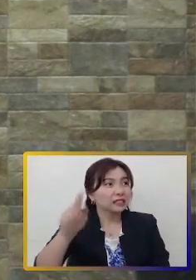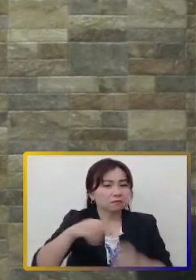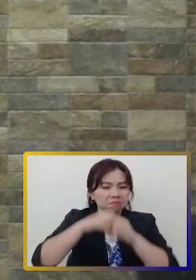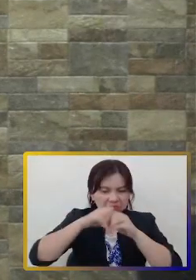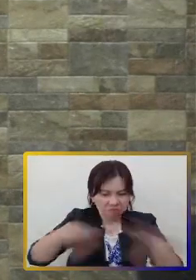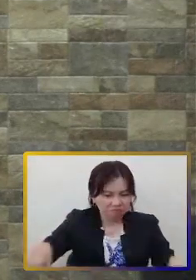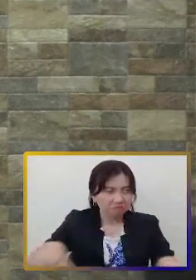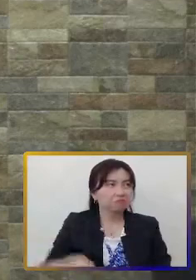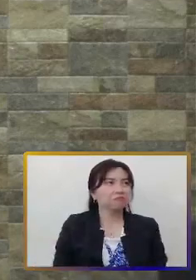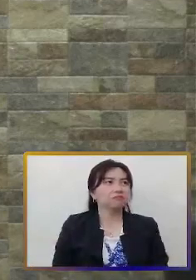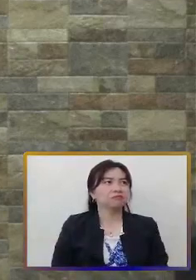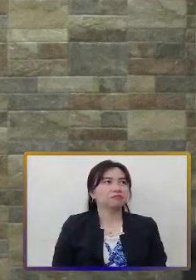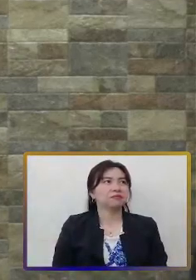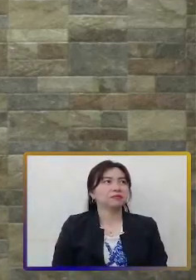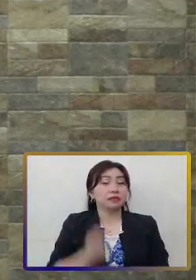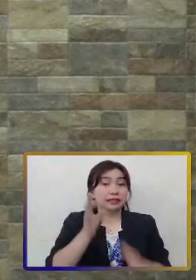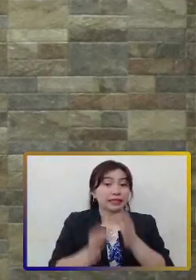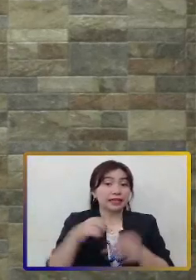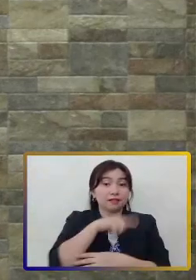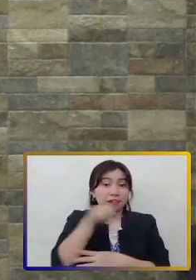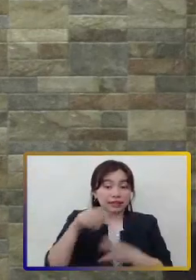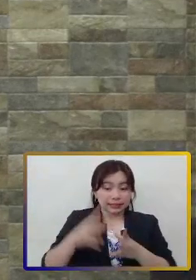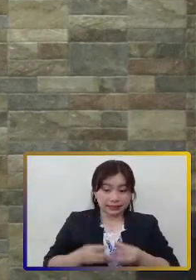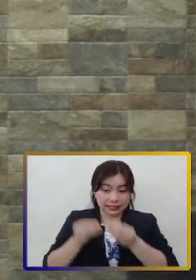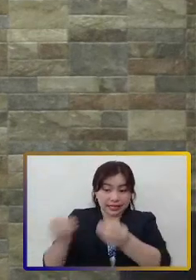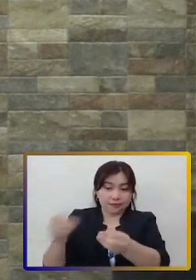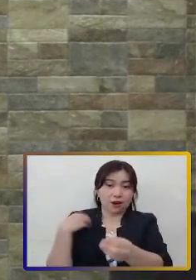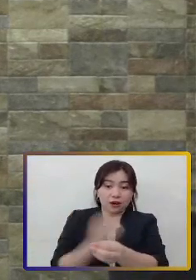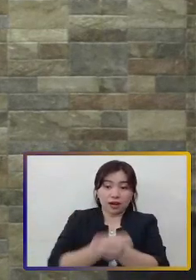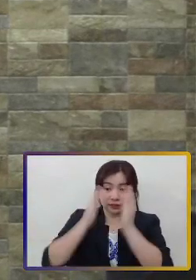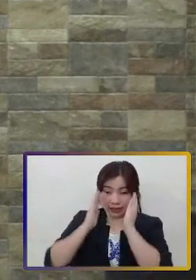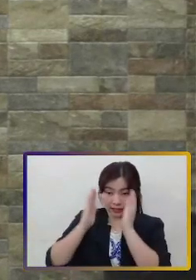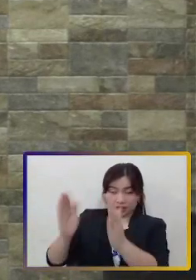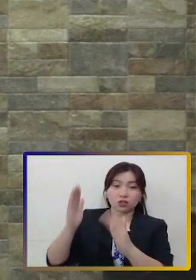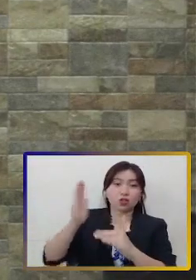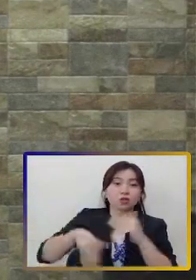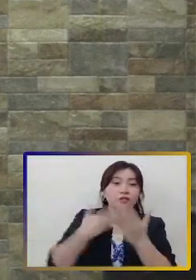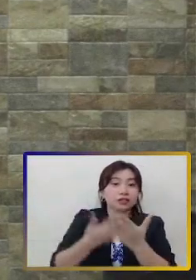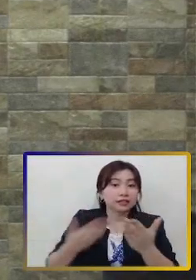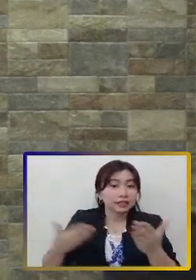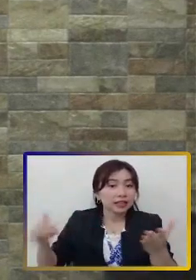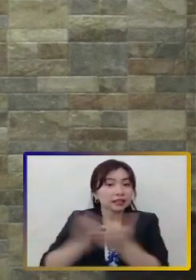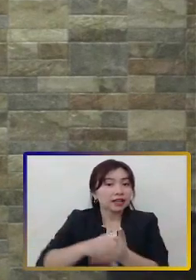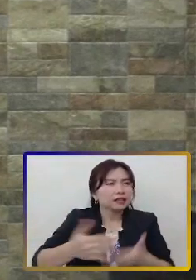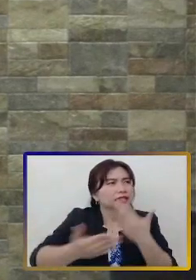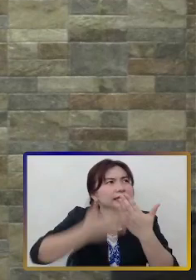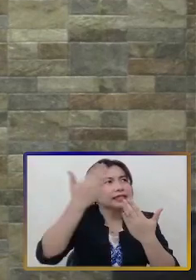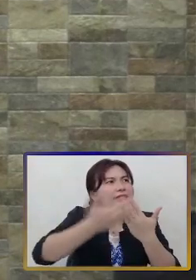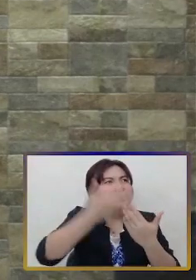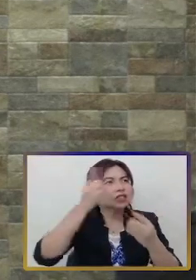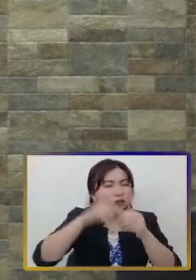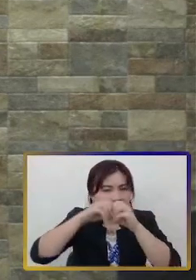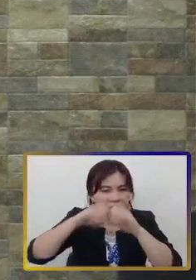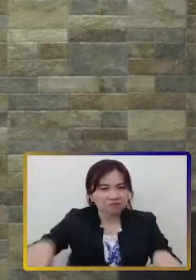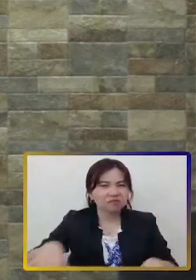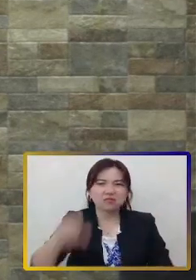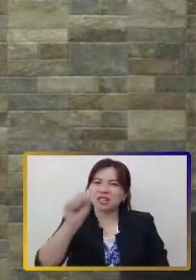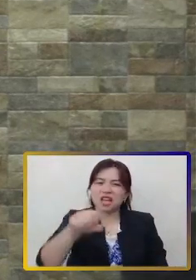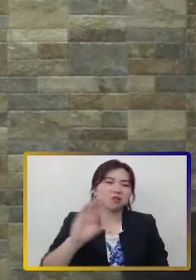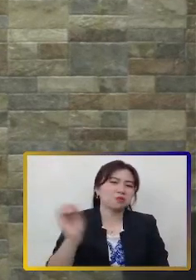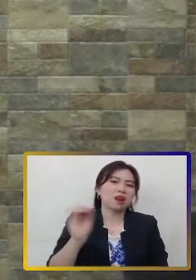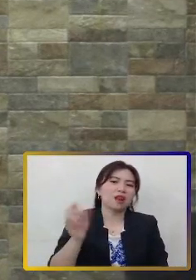see kung magbibigay tayo ng attention and magfo-focus tayo sa mga bagay na lilipas eh mga kapatid hindi tayo magkakaroon ng